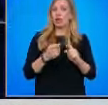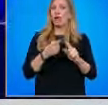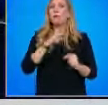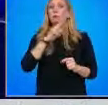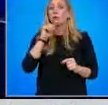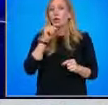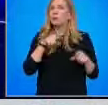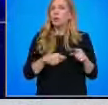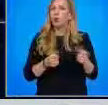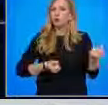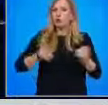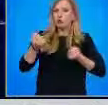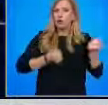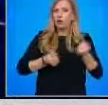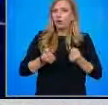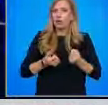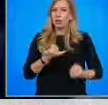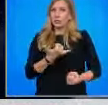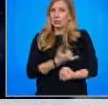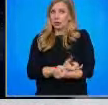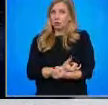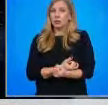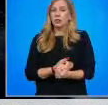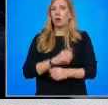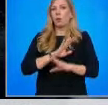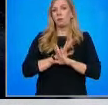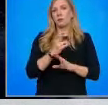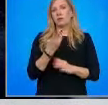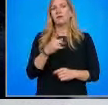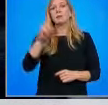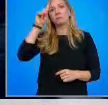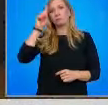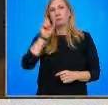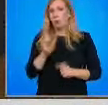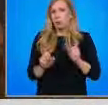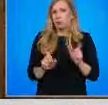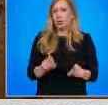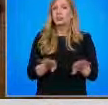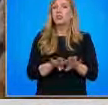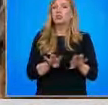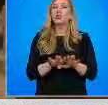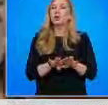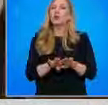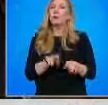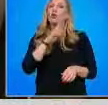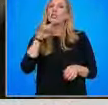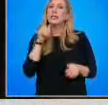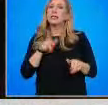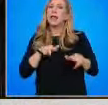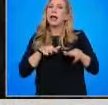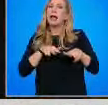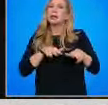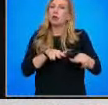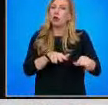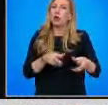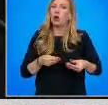шофирайки след употреба на наркотици уби две млади жени на столичния булевард Черни връх, както и полицейски ескорт осигурен на Димитър Любенов, който пиян